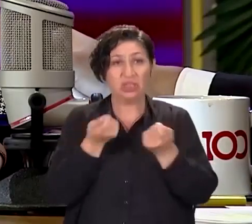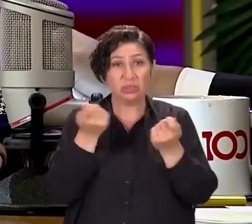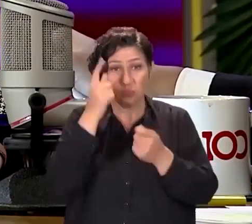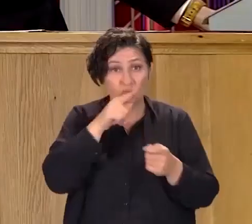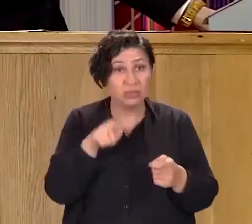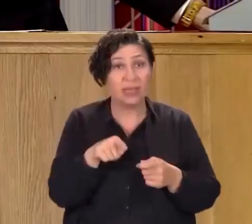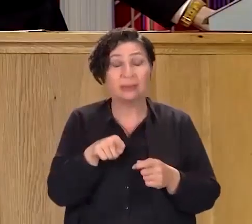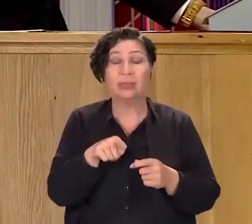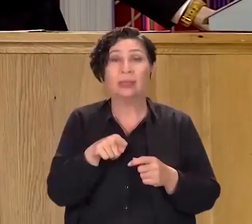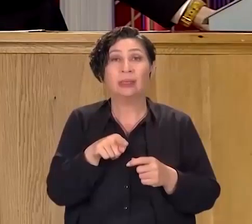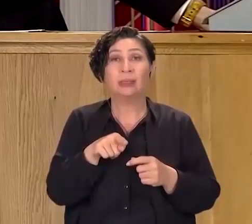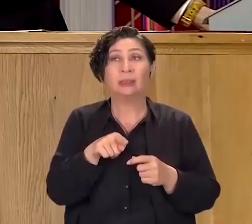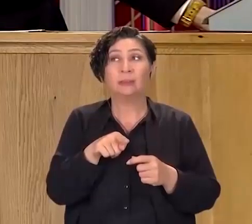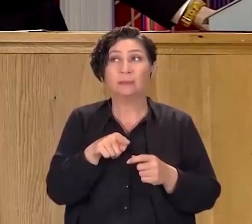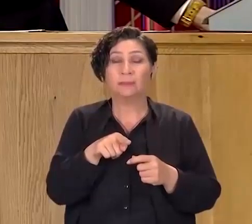işimde.